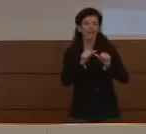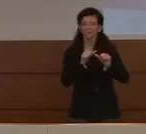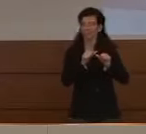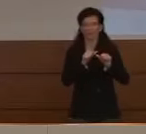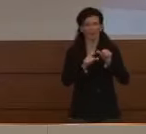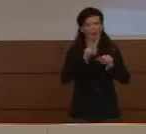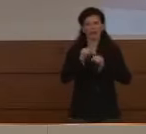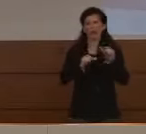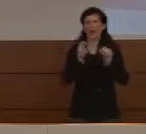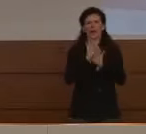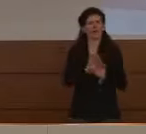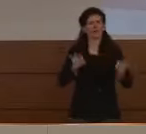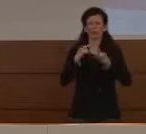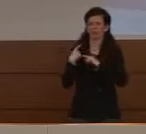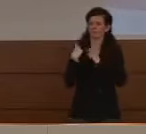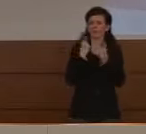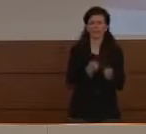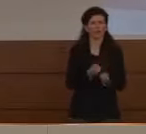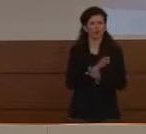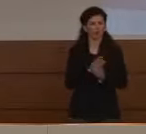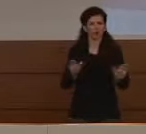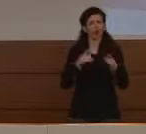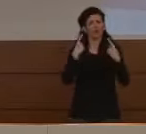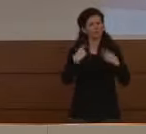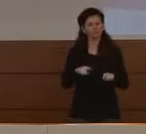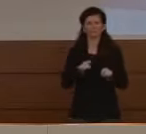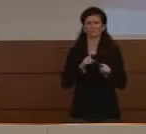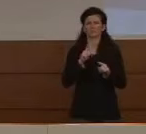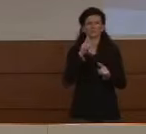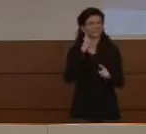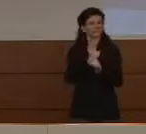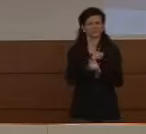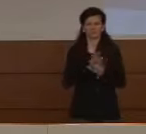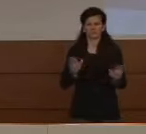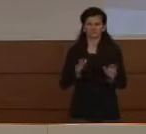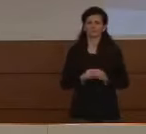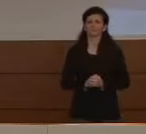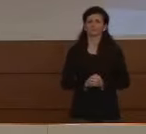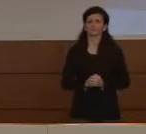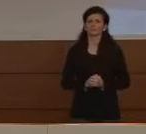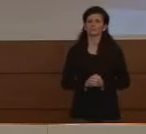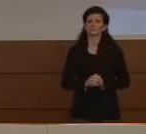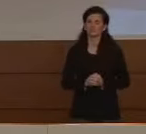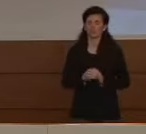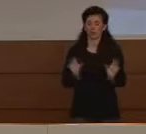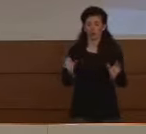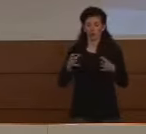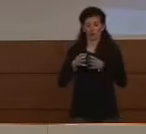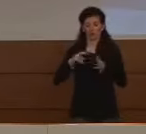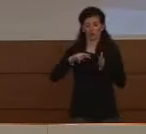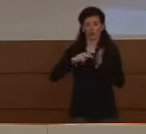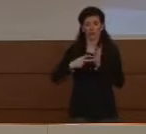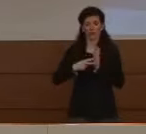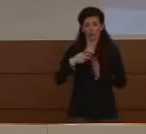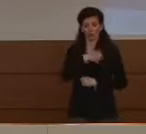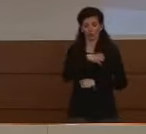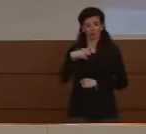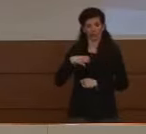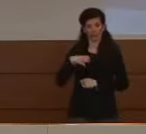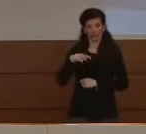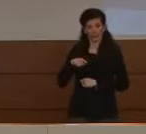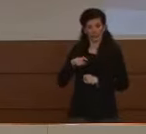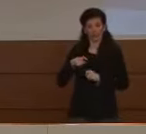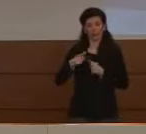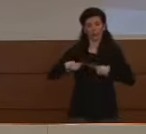quello che è stato detto e questo resta per quanto riguarda il comitato tecnico scientifico e comitato tecnico